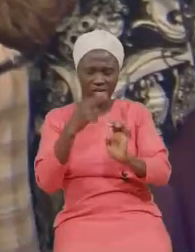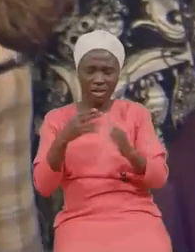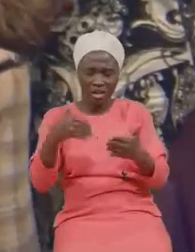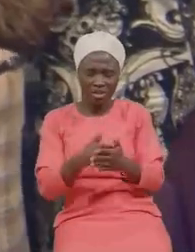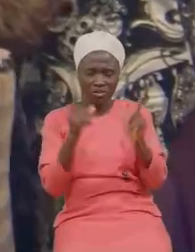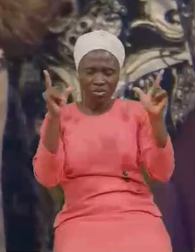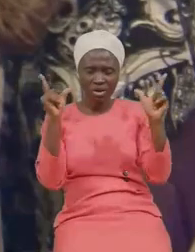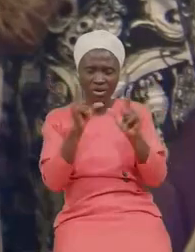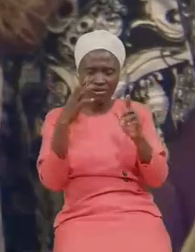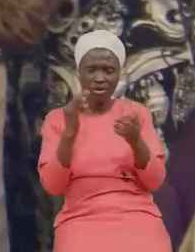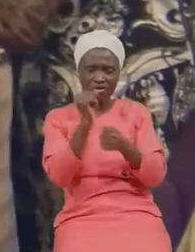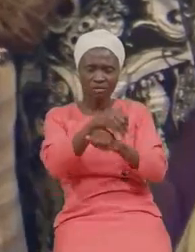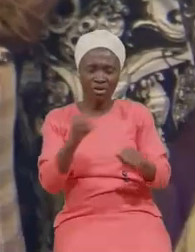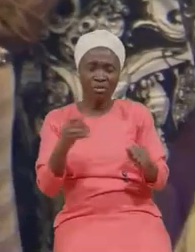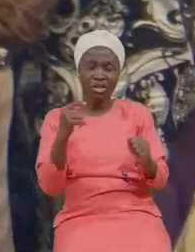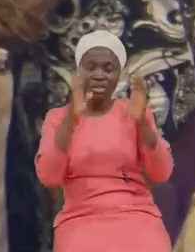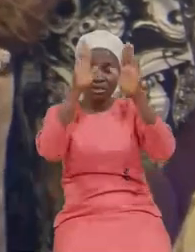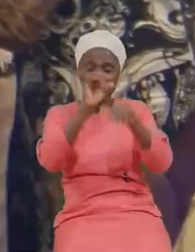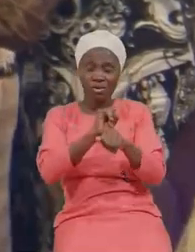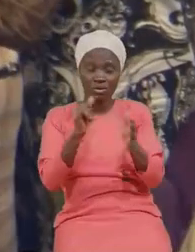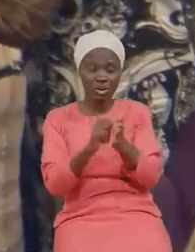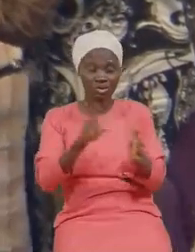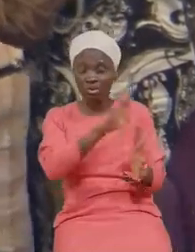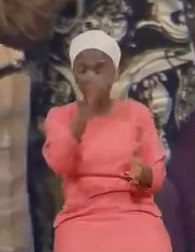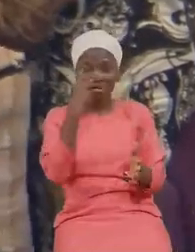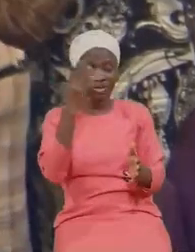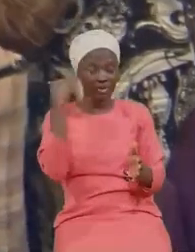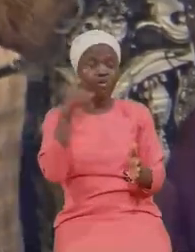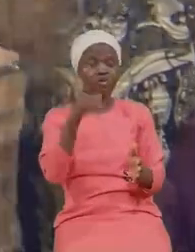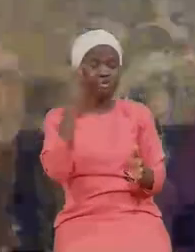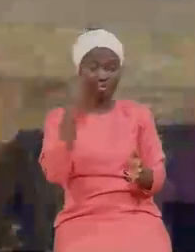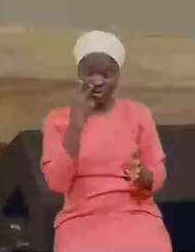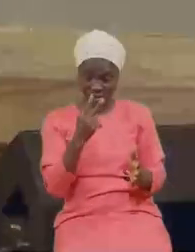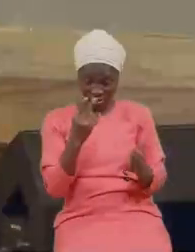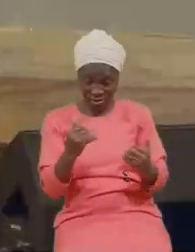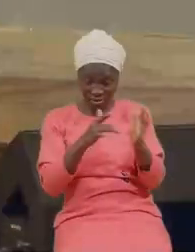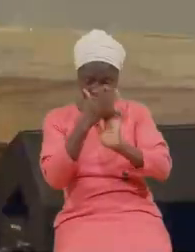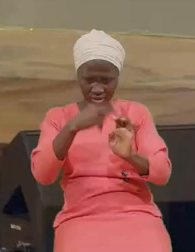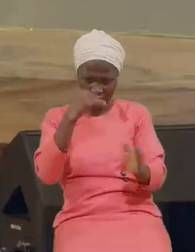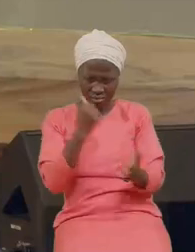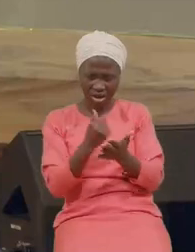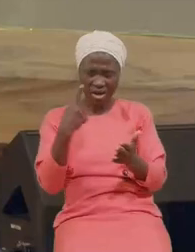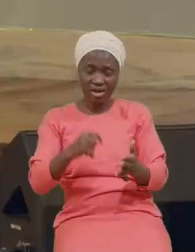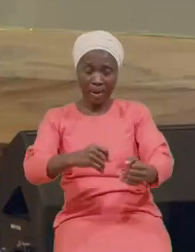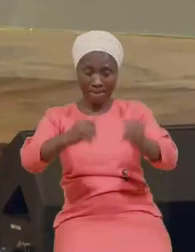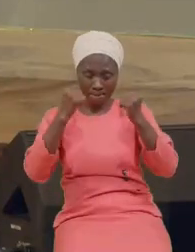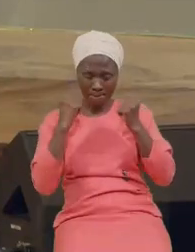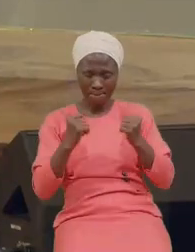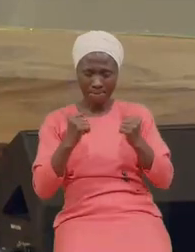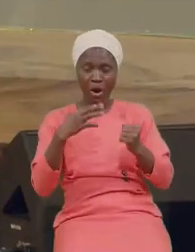de Trump les miracles que vous n'avez jamais vu vous les verrez la majesté du Seigneur que vous n'avez jamais vu